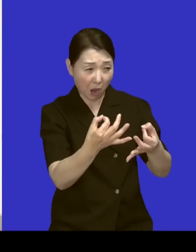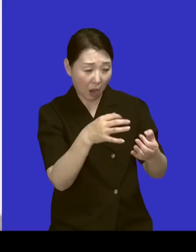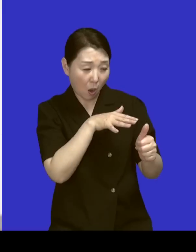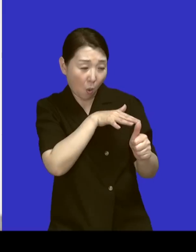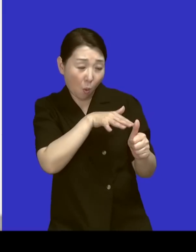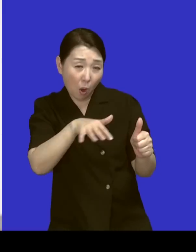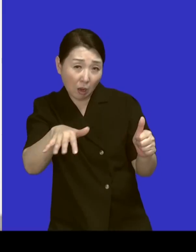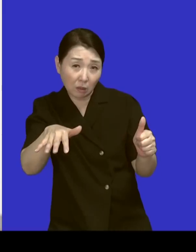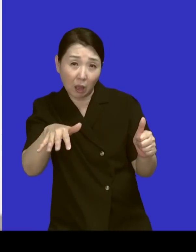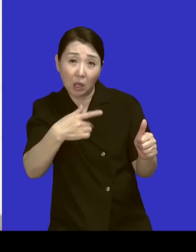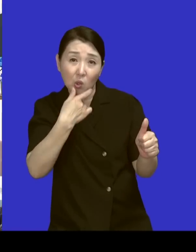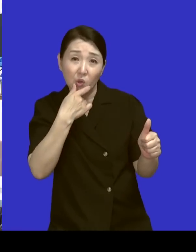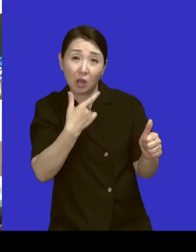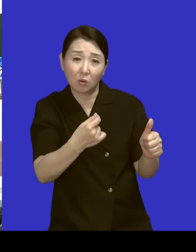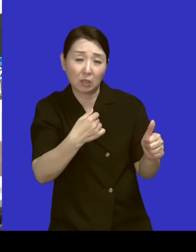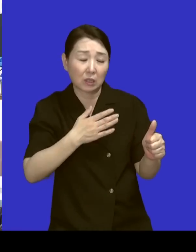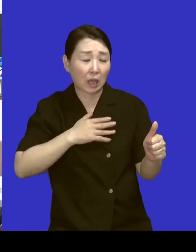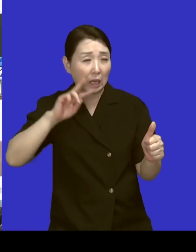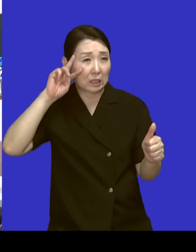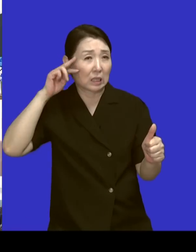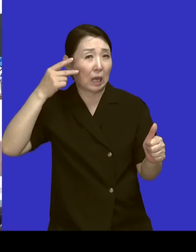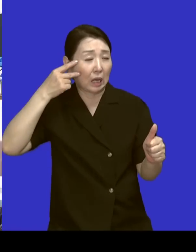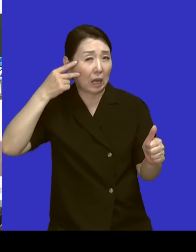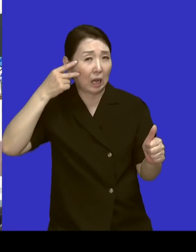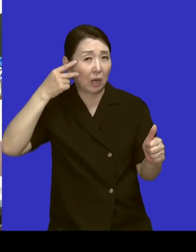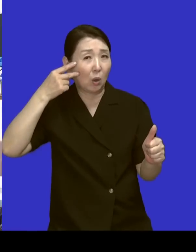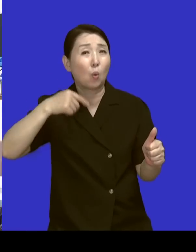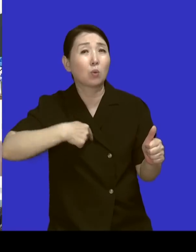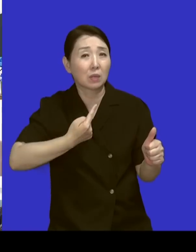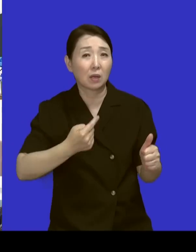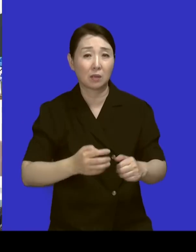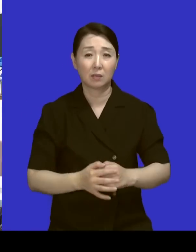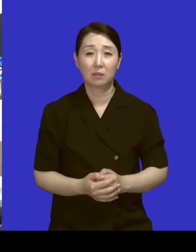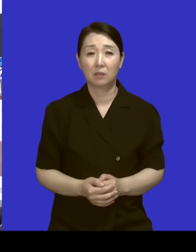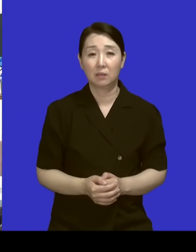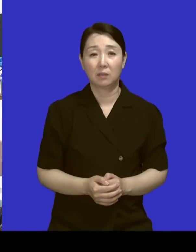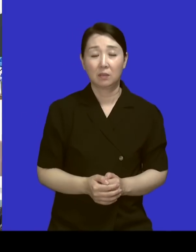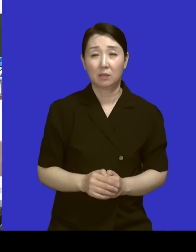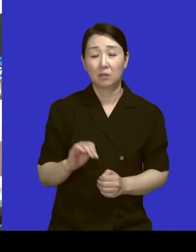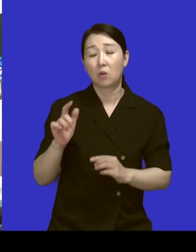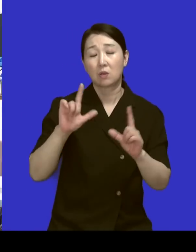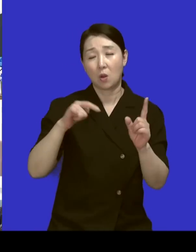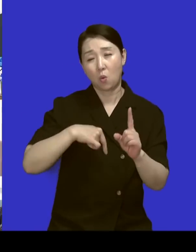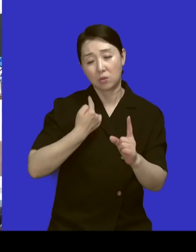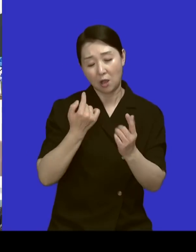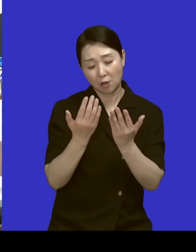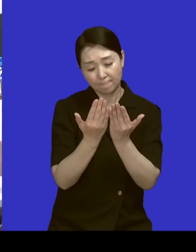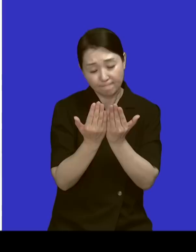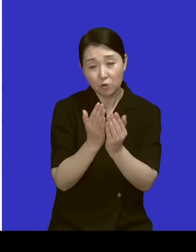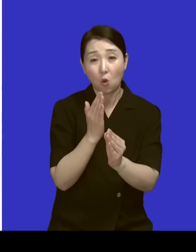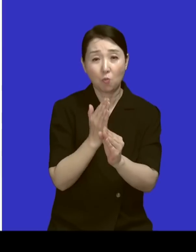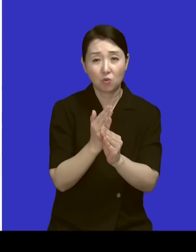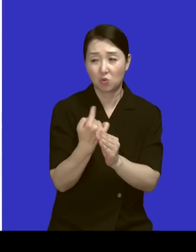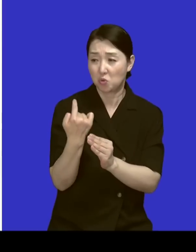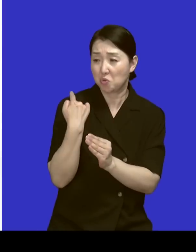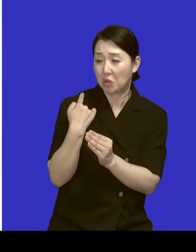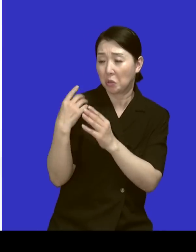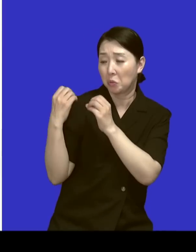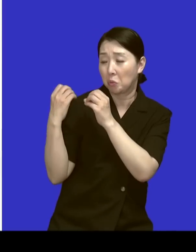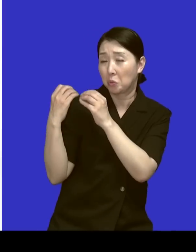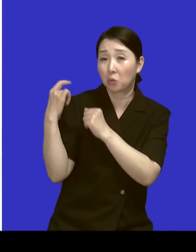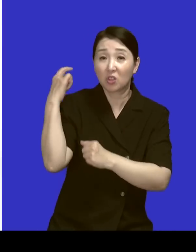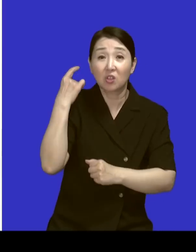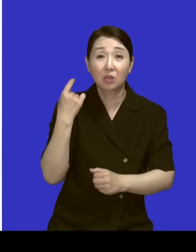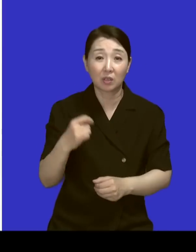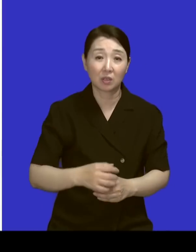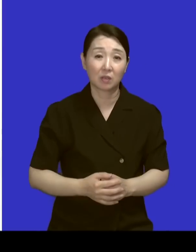왕따시키는 것 같다는 예. 저만의 착각 망상에 빠졌던 거죠. 예. 예. 어느 날 자습을 하고 있었는데 뒤에서 소근소근 되는 소리가